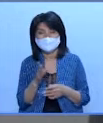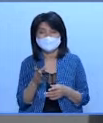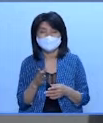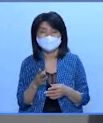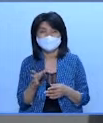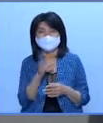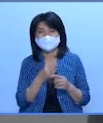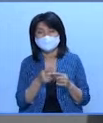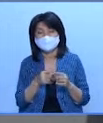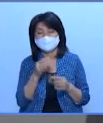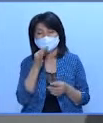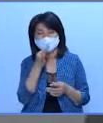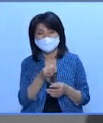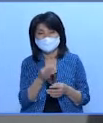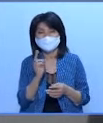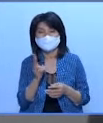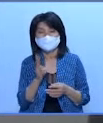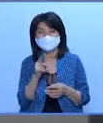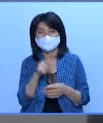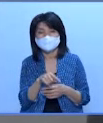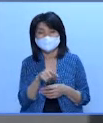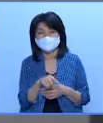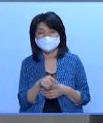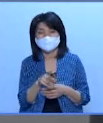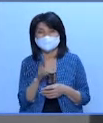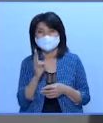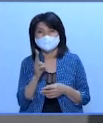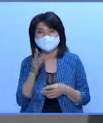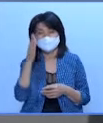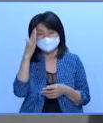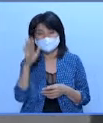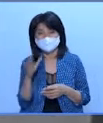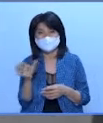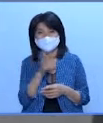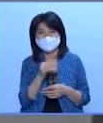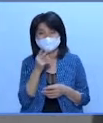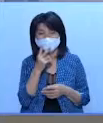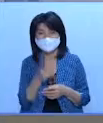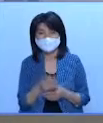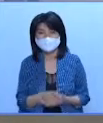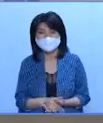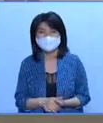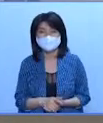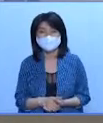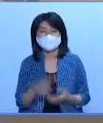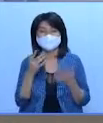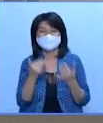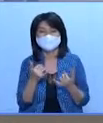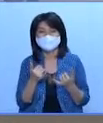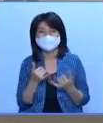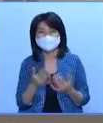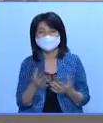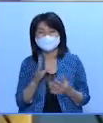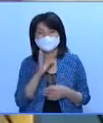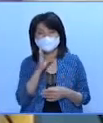Оны осындағы қызметкерлердің бірі жазыпты. Мұнда қауіпсіздік шараларының барлығы да сақталғанын көрдік. Бүгінгі таңда өңірдегі жедел